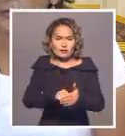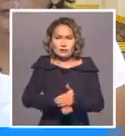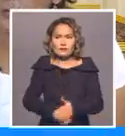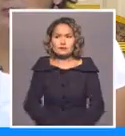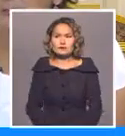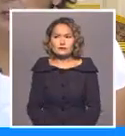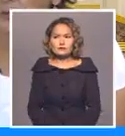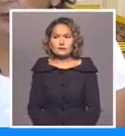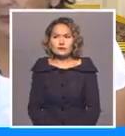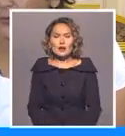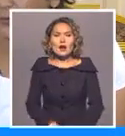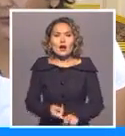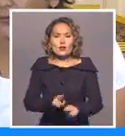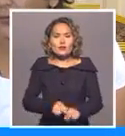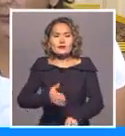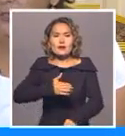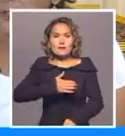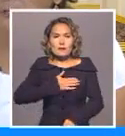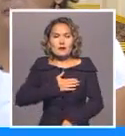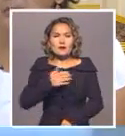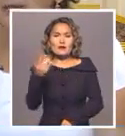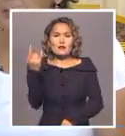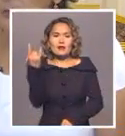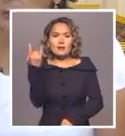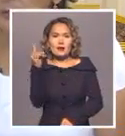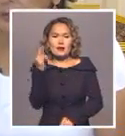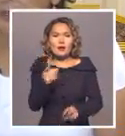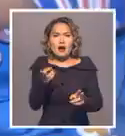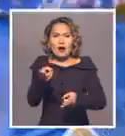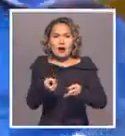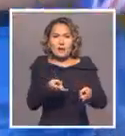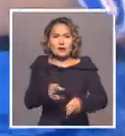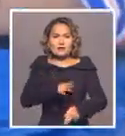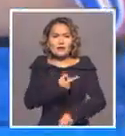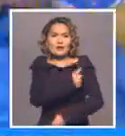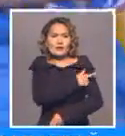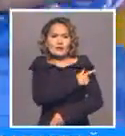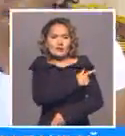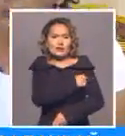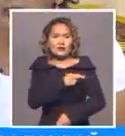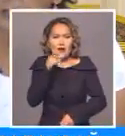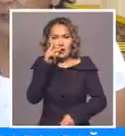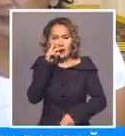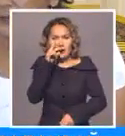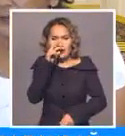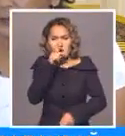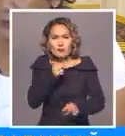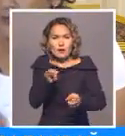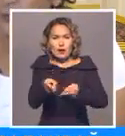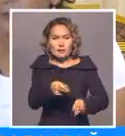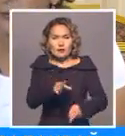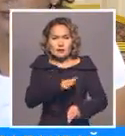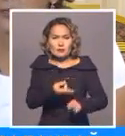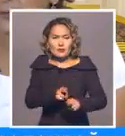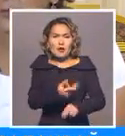жаттық, соның 2 баланы осындай мүгедек қылып кетті олар, 1 баланы өлтіріп алды операцияның үстінде. Бір түнде ол дәрігерлер